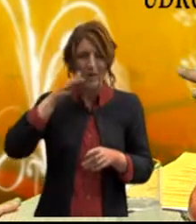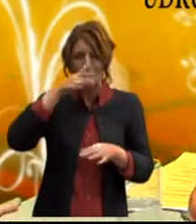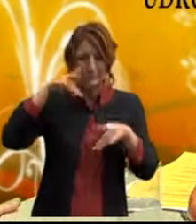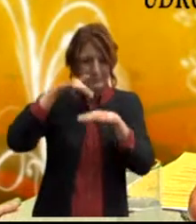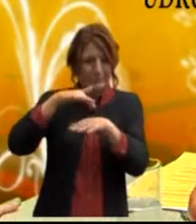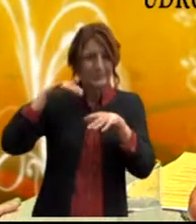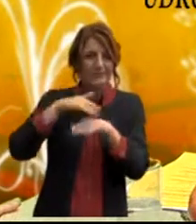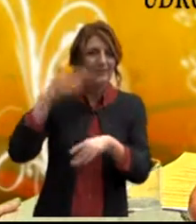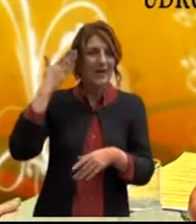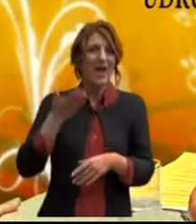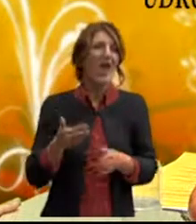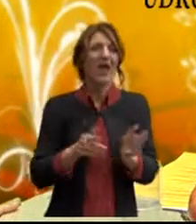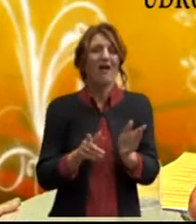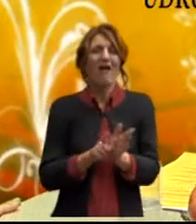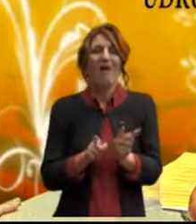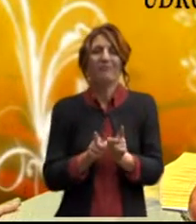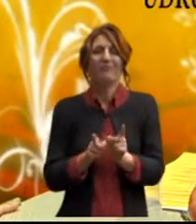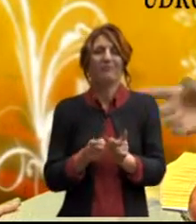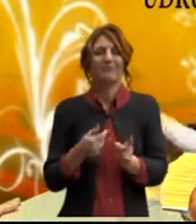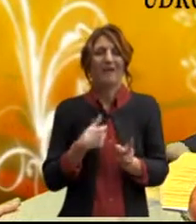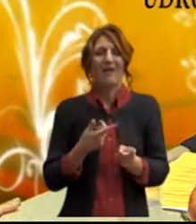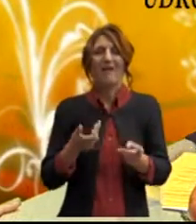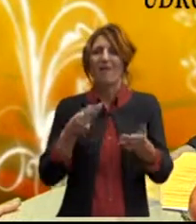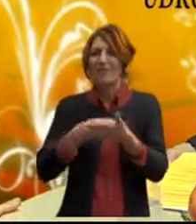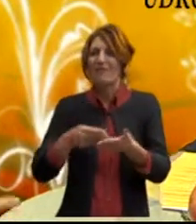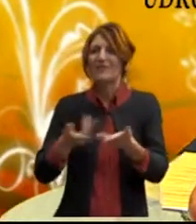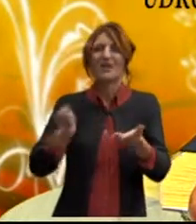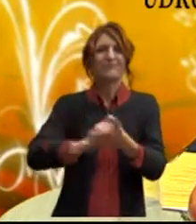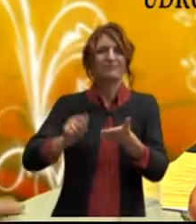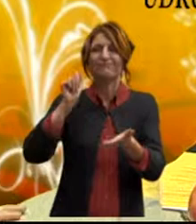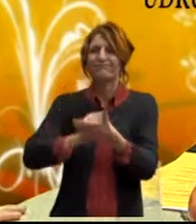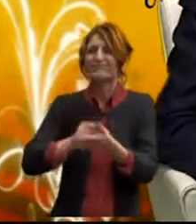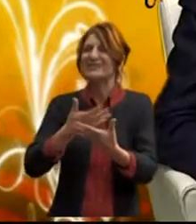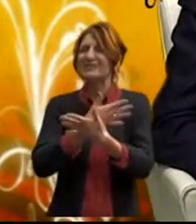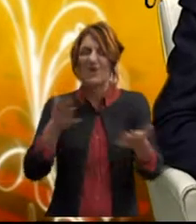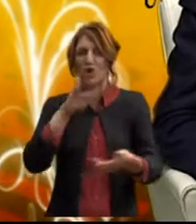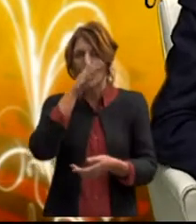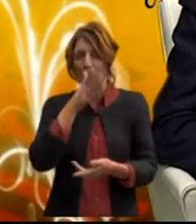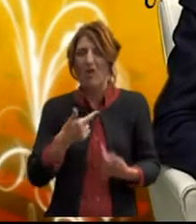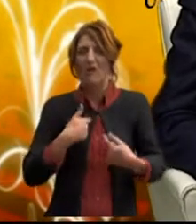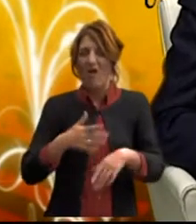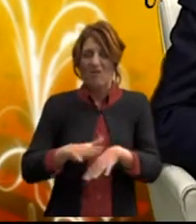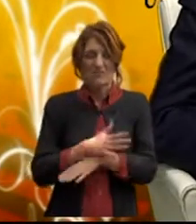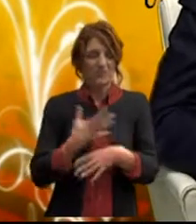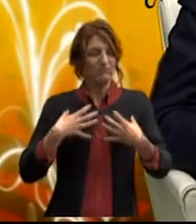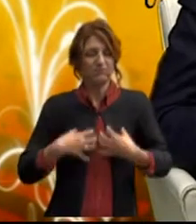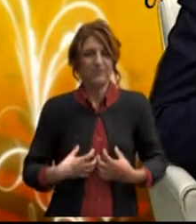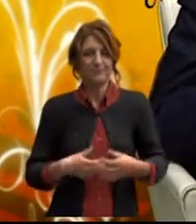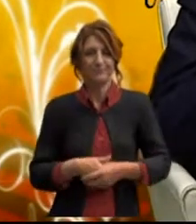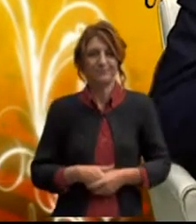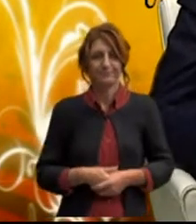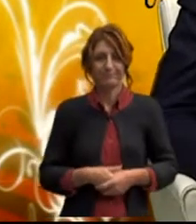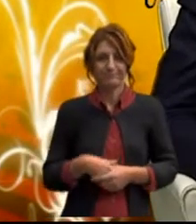Mi smo zatrovani sa nekim stavovima, zatrovani smo s medijima. E, upravo to važno da ste sad medije spomenuli, jer mediji